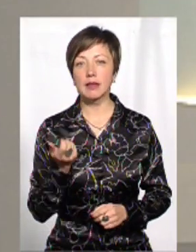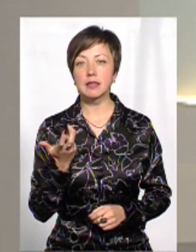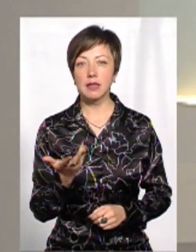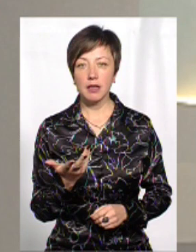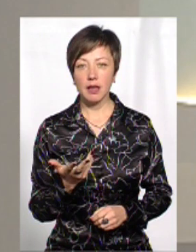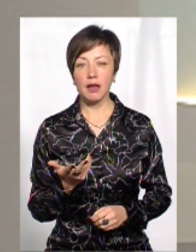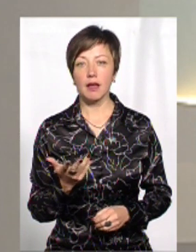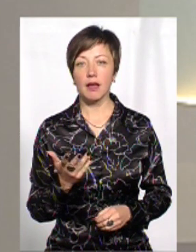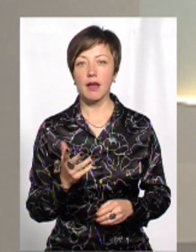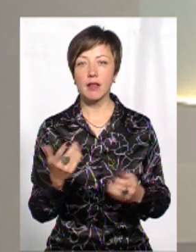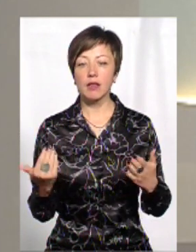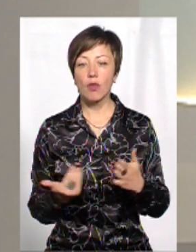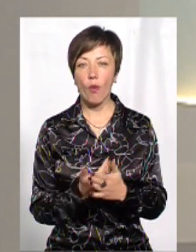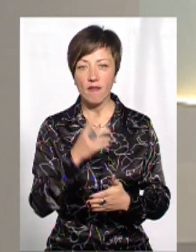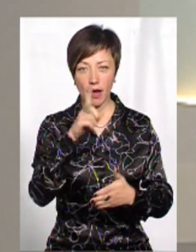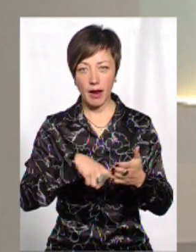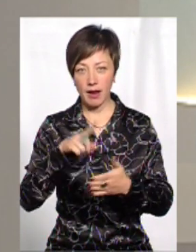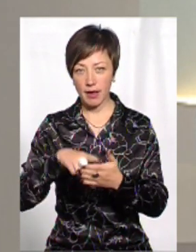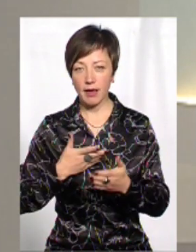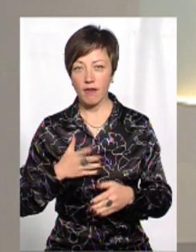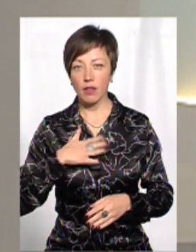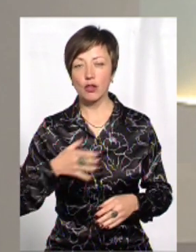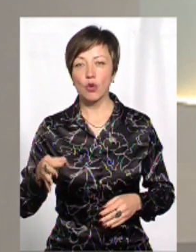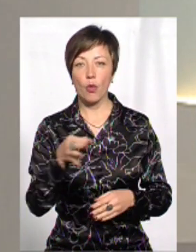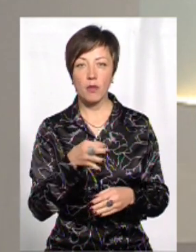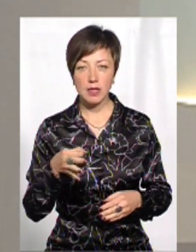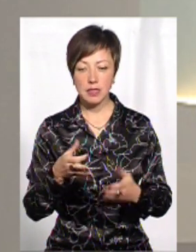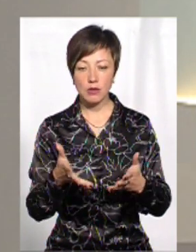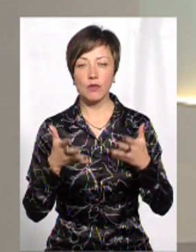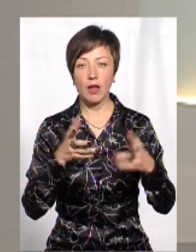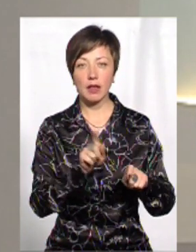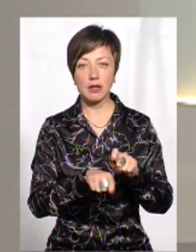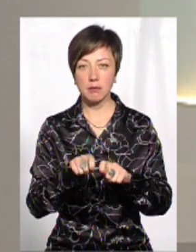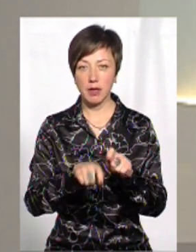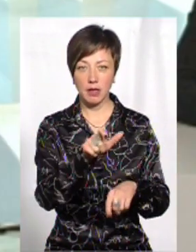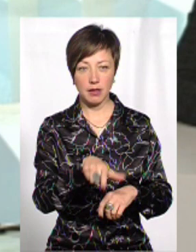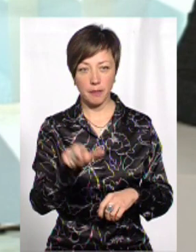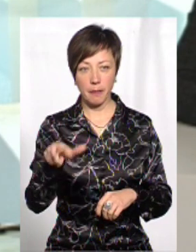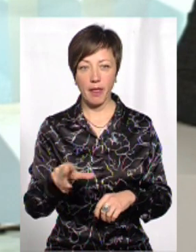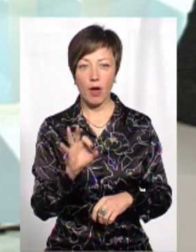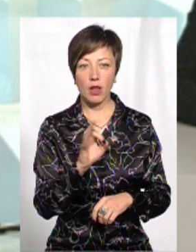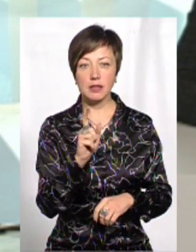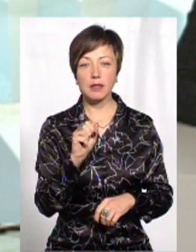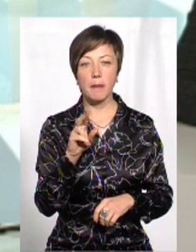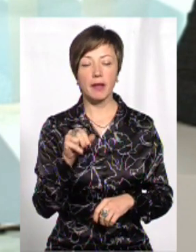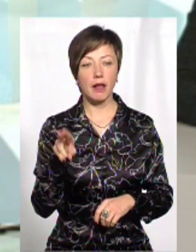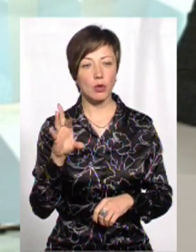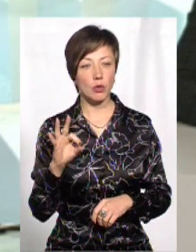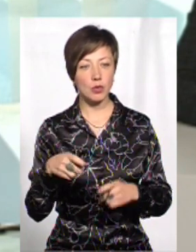Скільки неорелігій є в нашій області, з'ясувати це нам допоможуть експерти. Олена